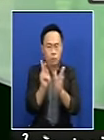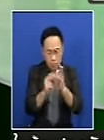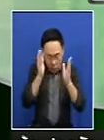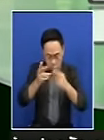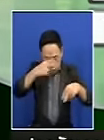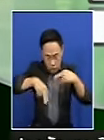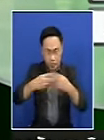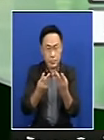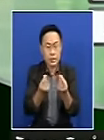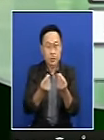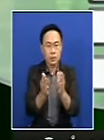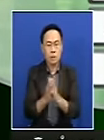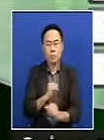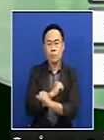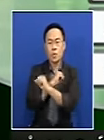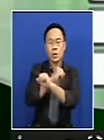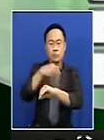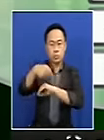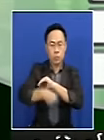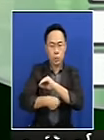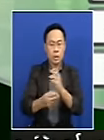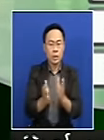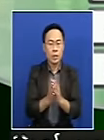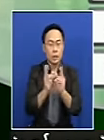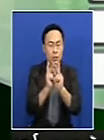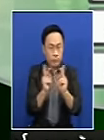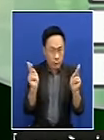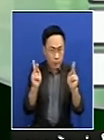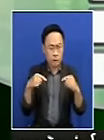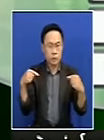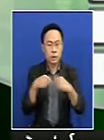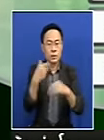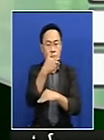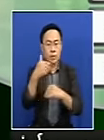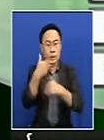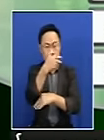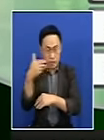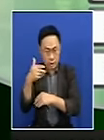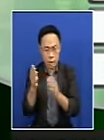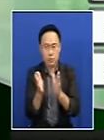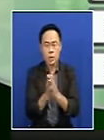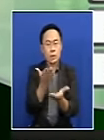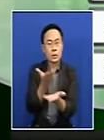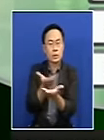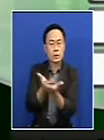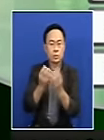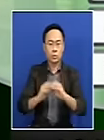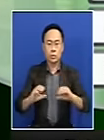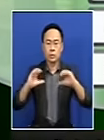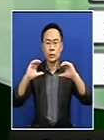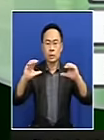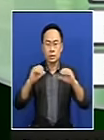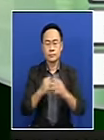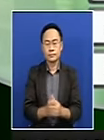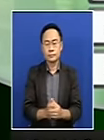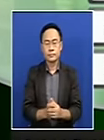นดินการป้องกันและปราบปรามการทุจริตการตรวจเงินแผ่นดินคณะกรรมการสิทธิมนุษยชนแห่งชาติและกฎ